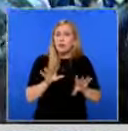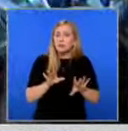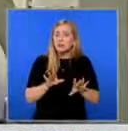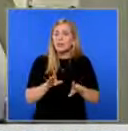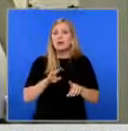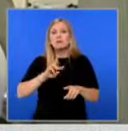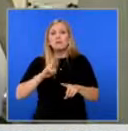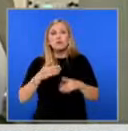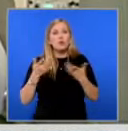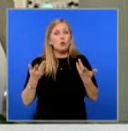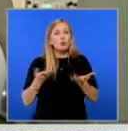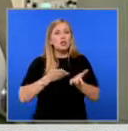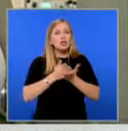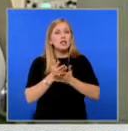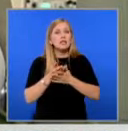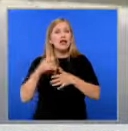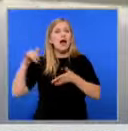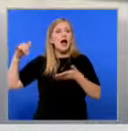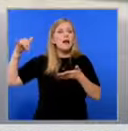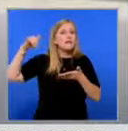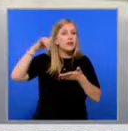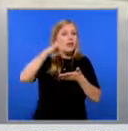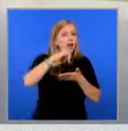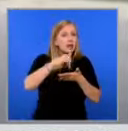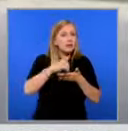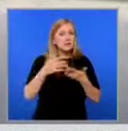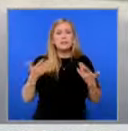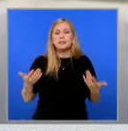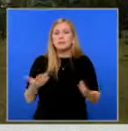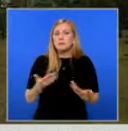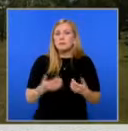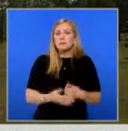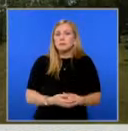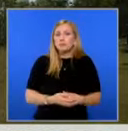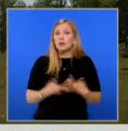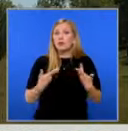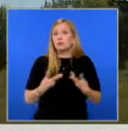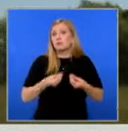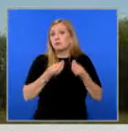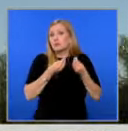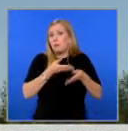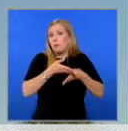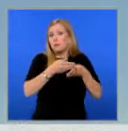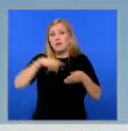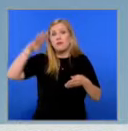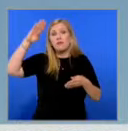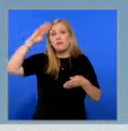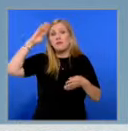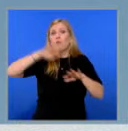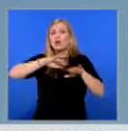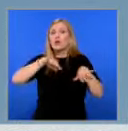с авиация която потенциално би могла да действа срещу морски цели това може да стане и